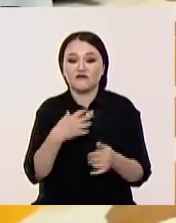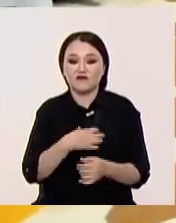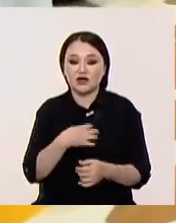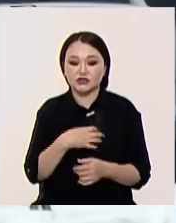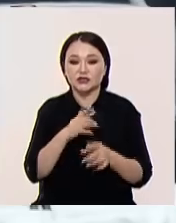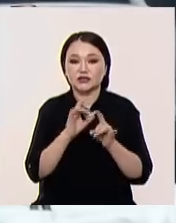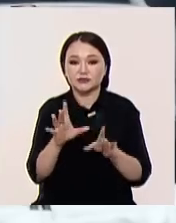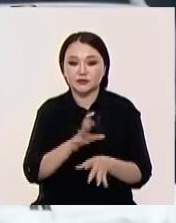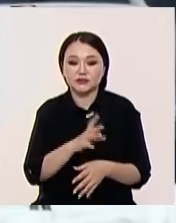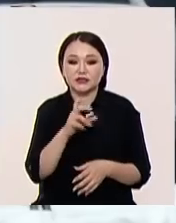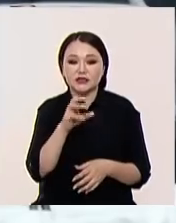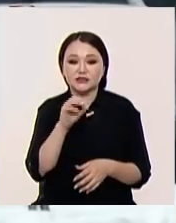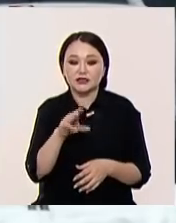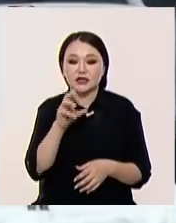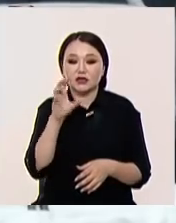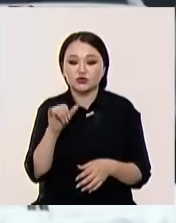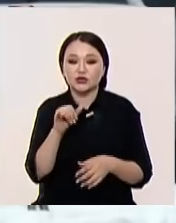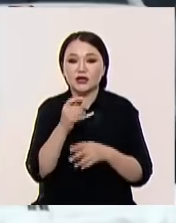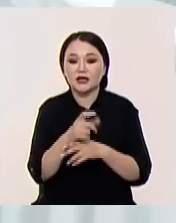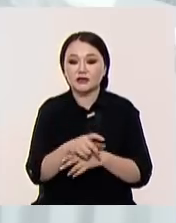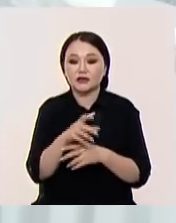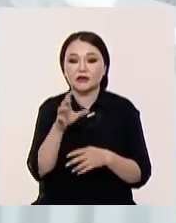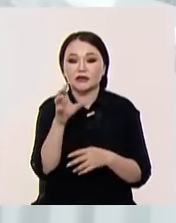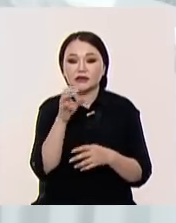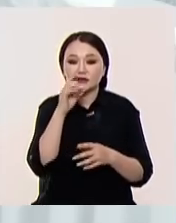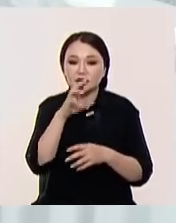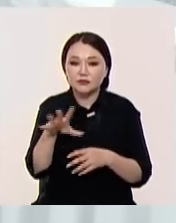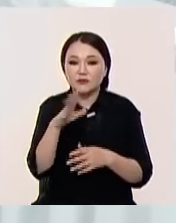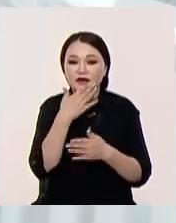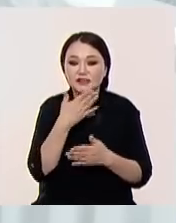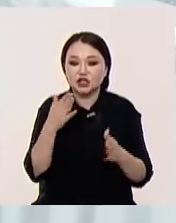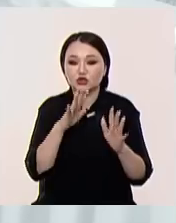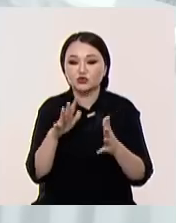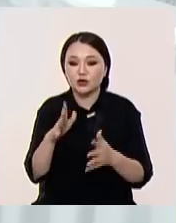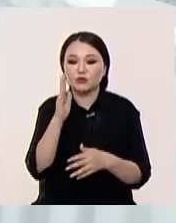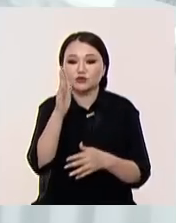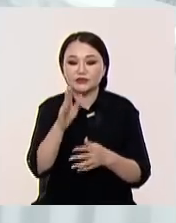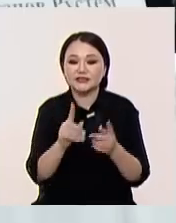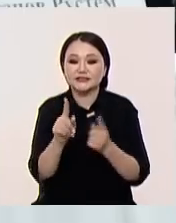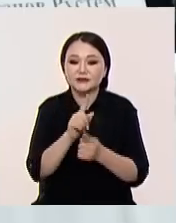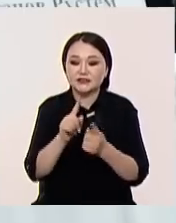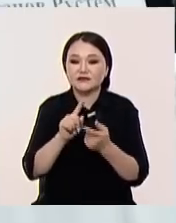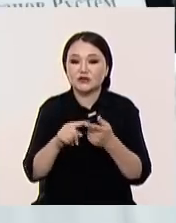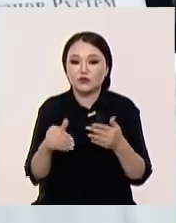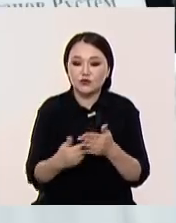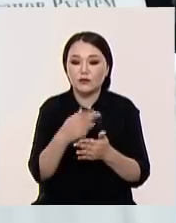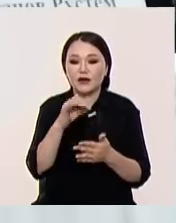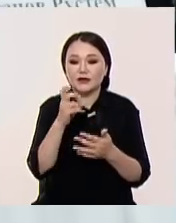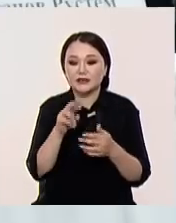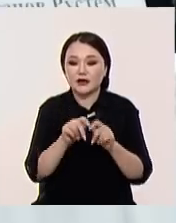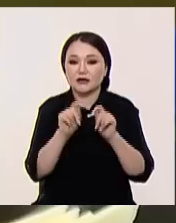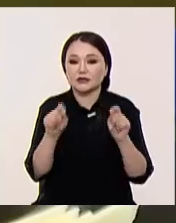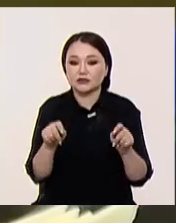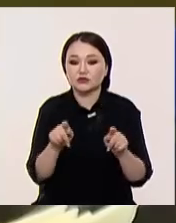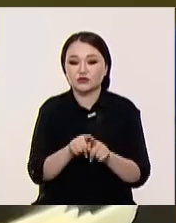тоқталған болатын. Саясаттанушы Юрий Булуктаевтың айтуынша, елімізде болған соңғы оқиғалар мен алда болатын өзгерістер жаңа партиялардың құрылуына серпін